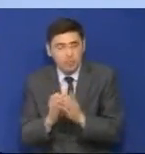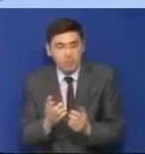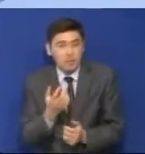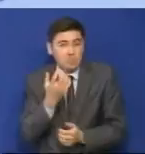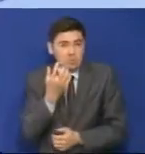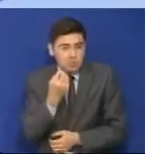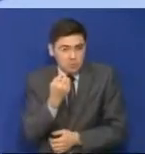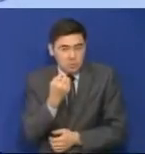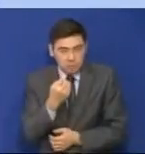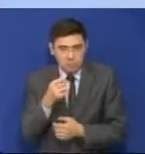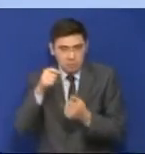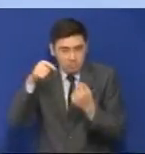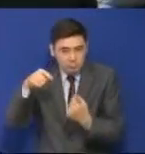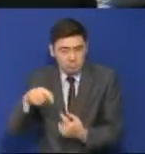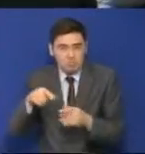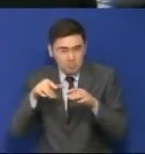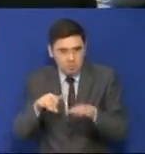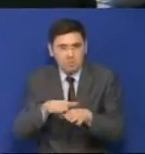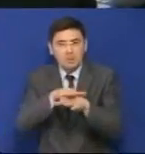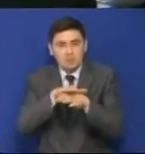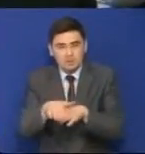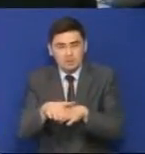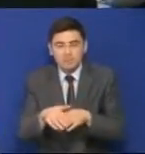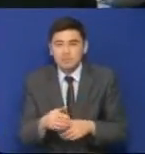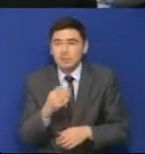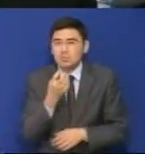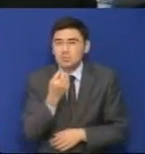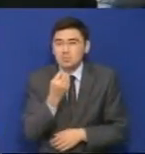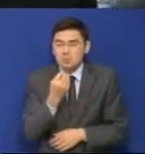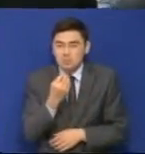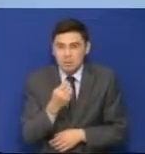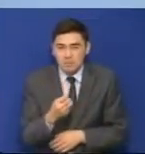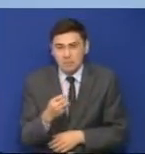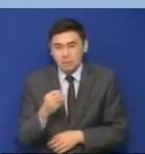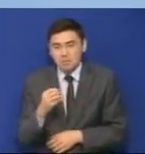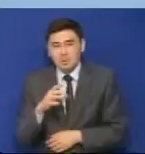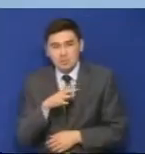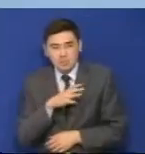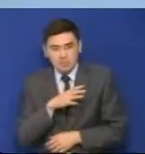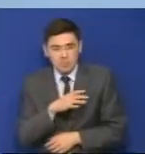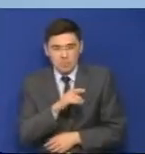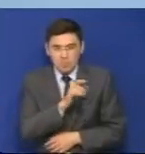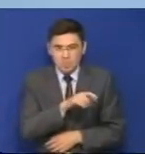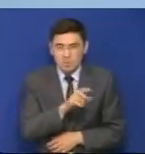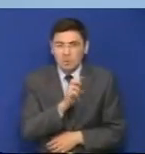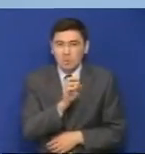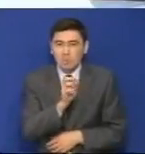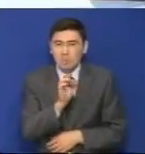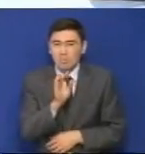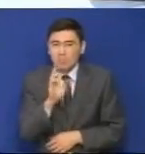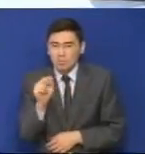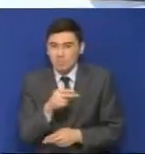да тиісінше жүзеге асырылсын. Сондай ақ Нұр Отан партиясының семей филиалы төрағасының қабылдауында азаматтар Бобровка